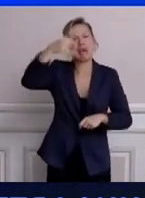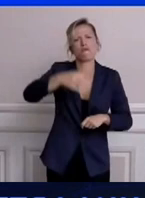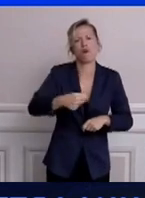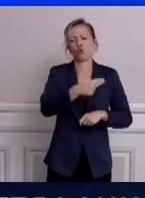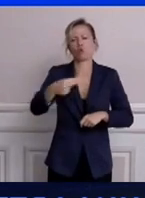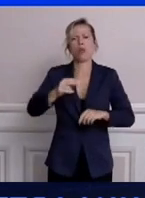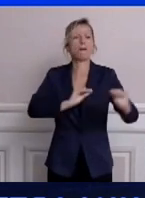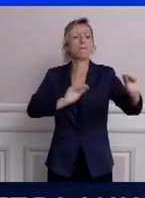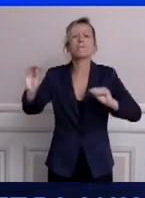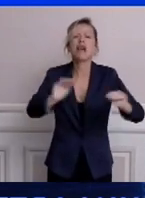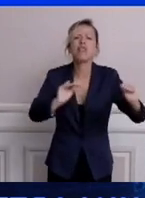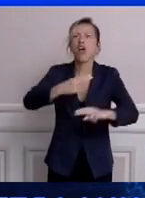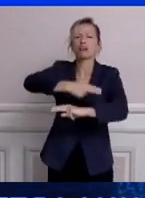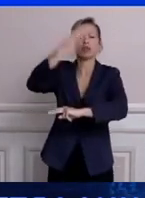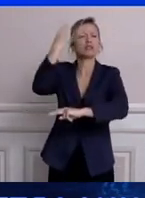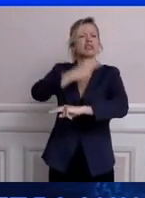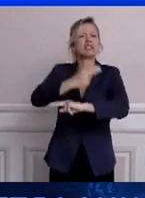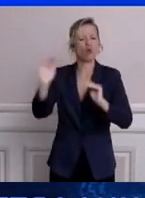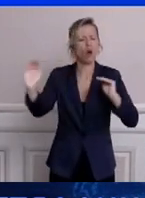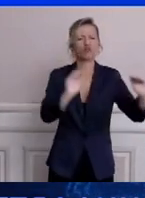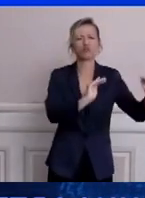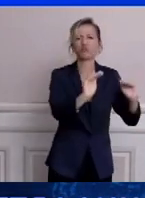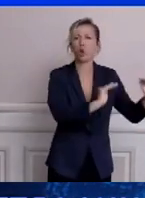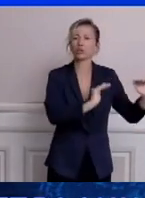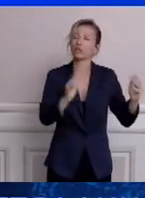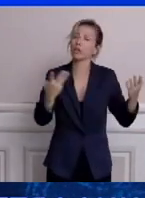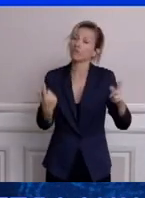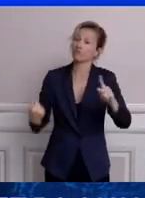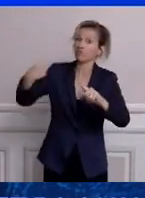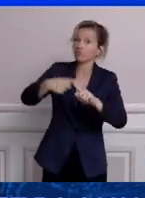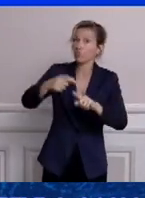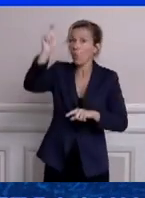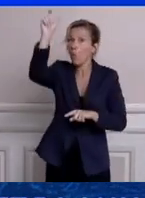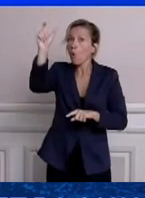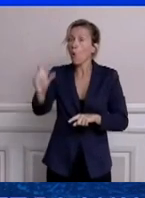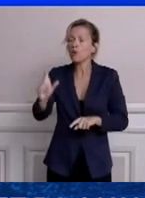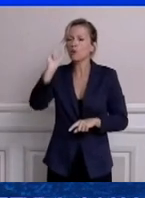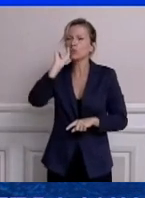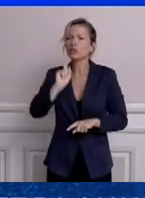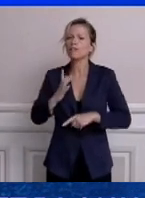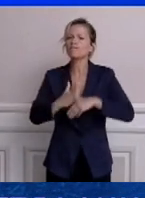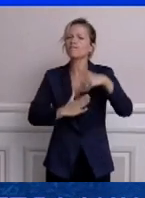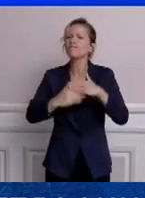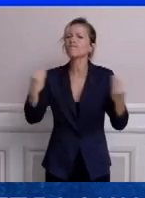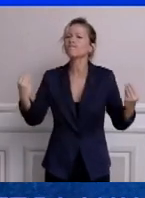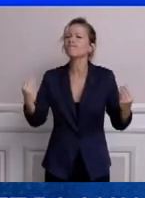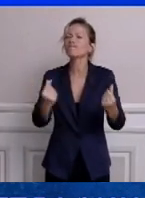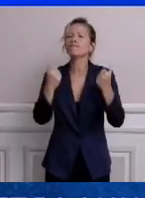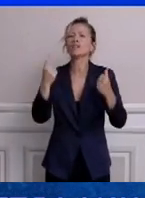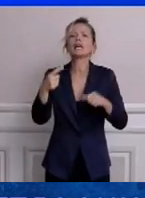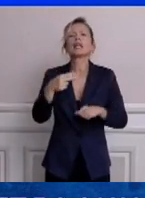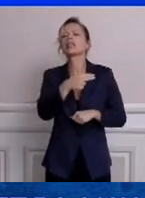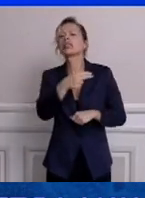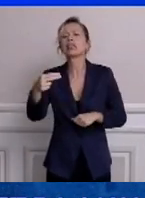μεταναστευτικού και το δεύτερο βέβαια είναι η έφεσή του στην ομαδική δουλειά. Είναι κάτι το οποίο μπορώ και